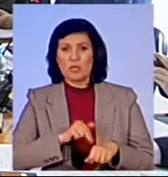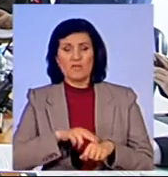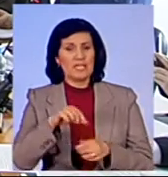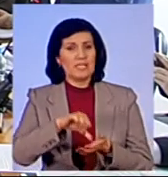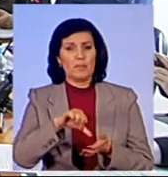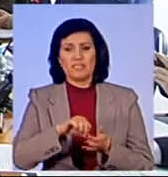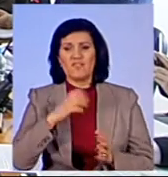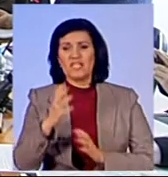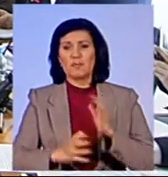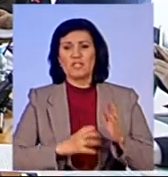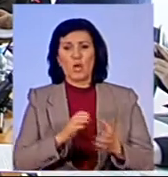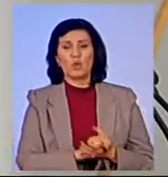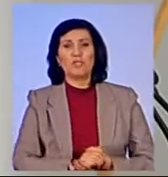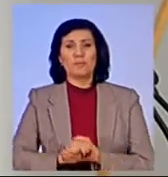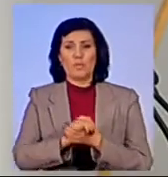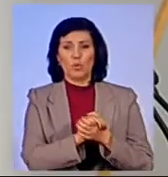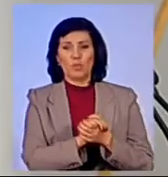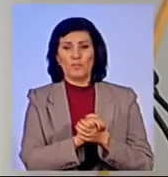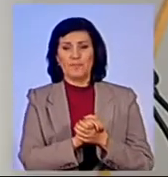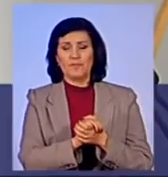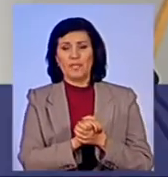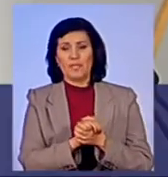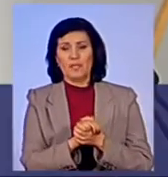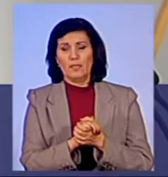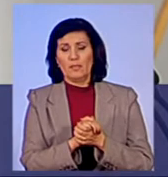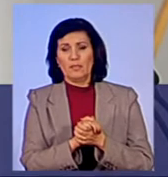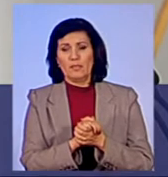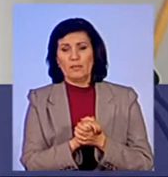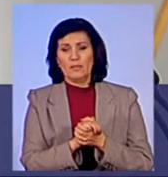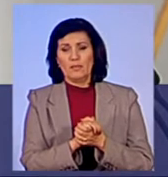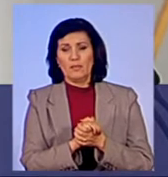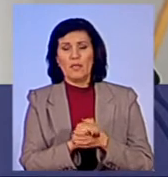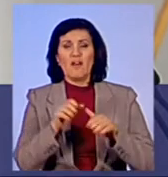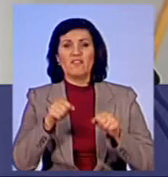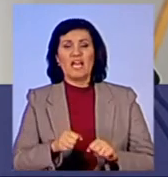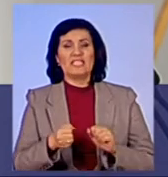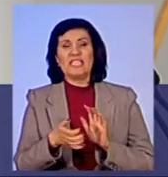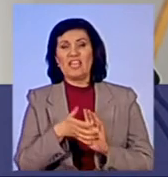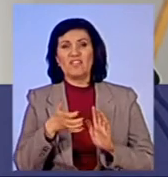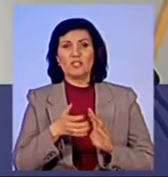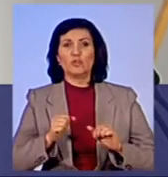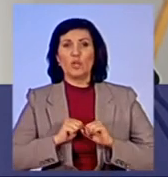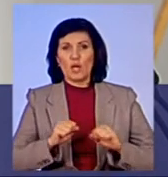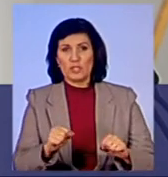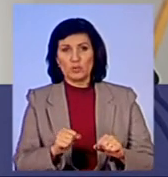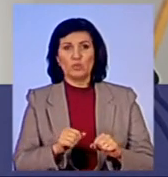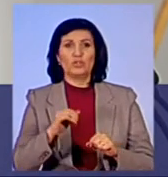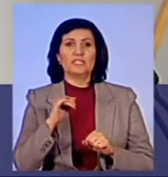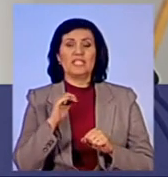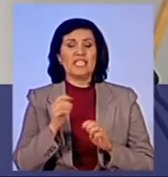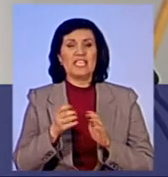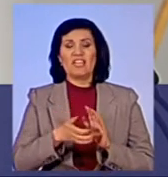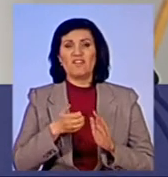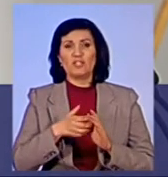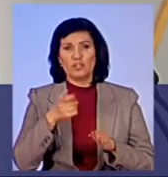представники міжнародної спільноти. Владі не вистачило рішучості, але не вистачило впевненості в